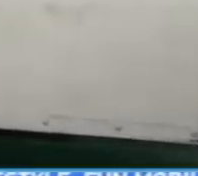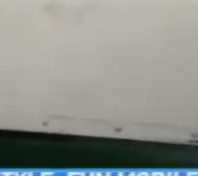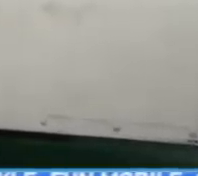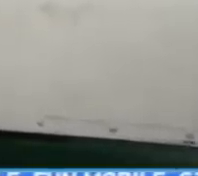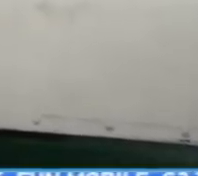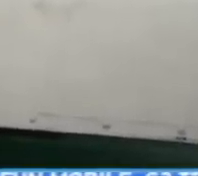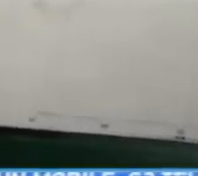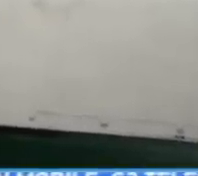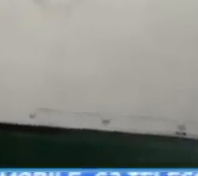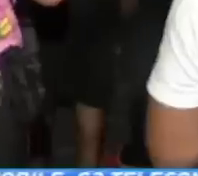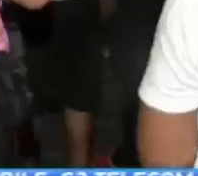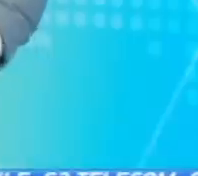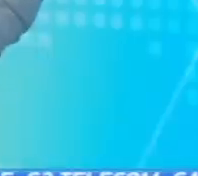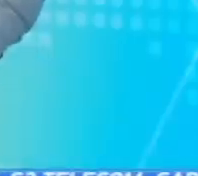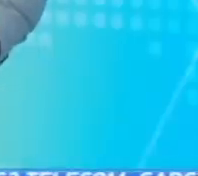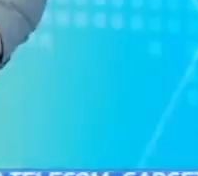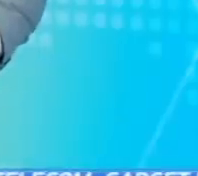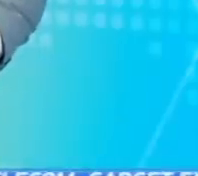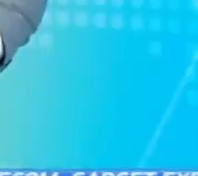yan.